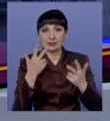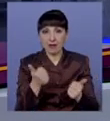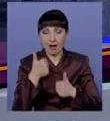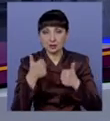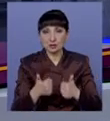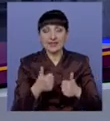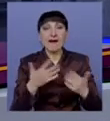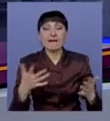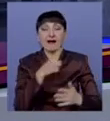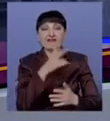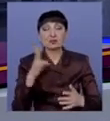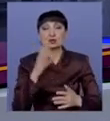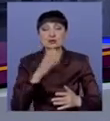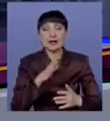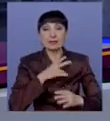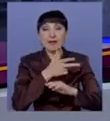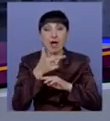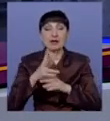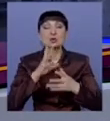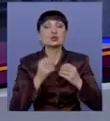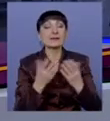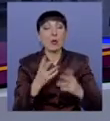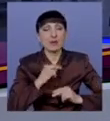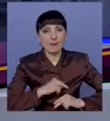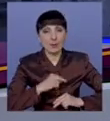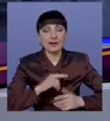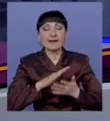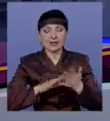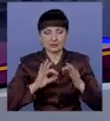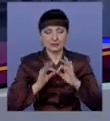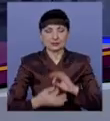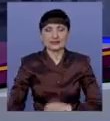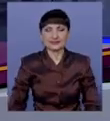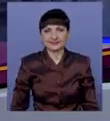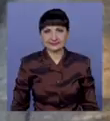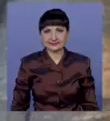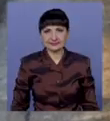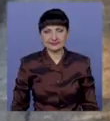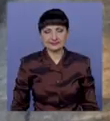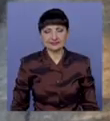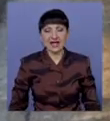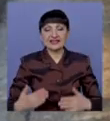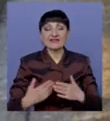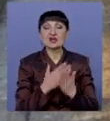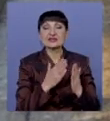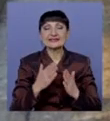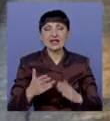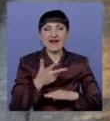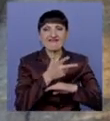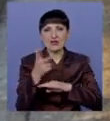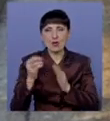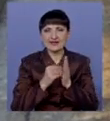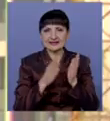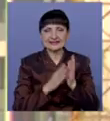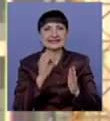система приживалась в главном городе страны и каковы результаты ее работы, знает Мираль Жанова. Новейшая система видеофиксации